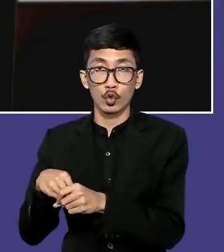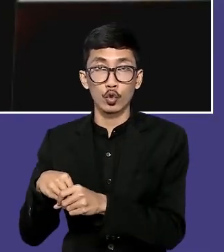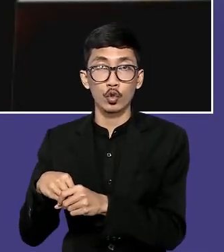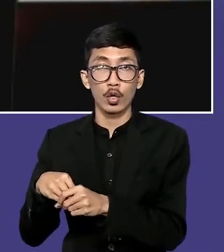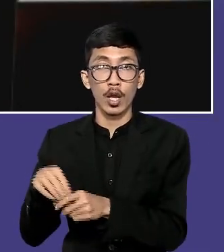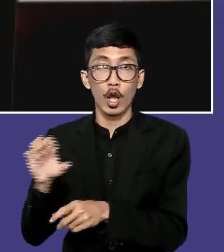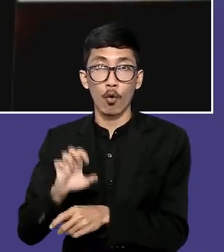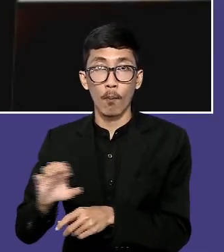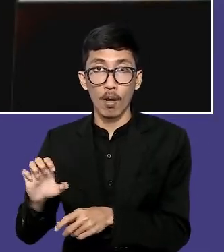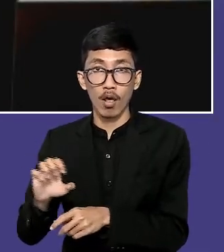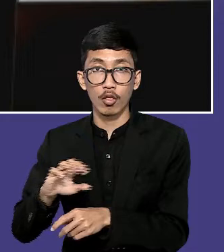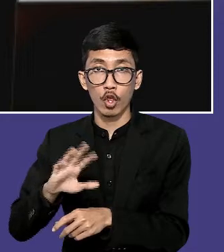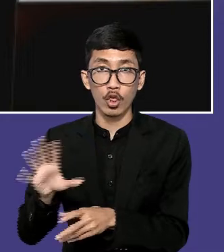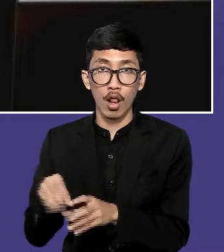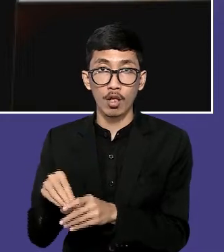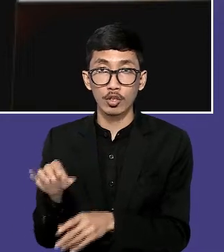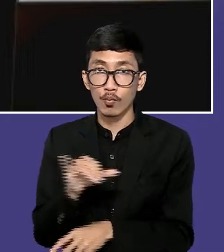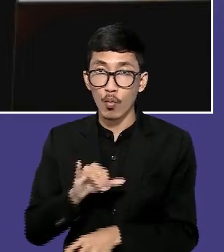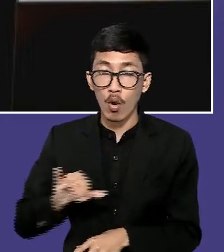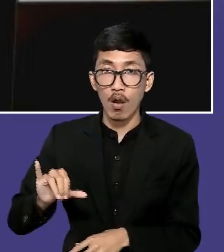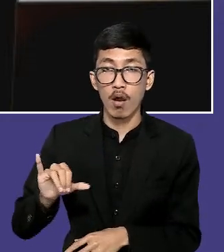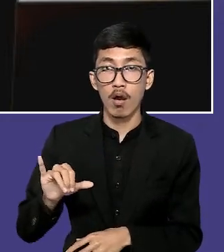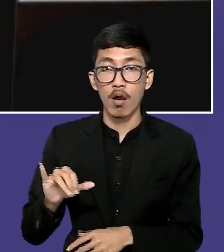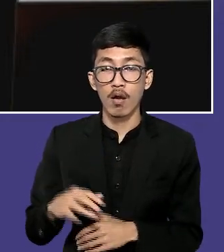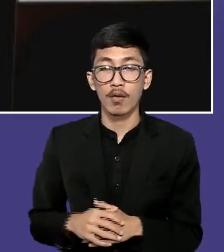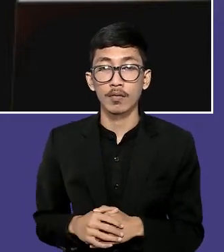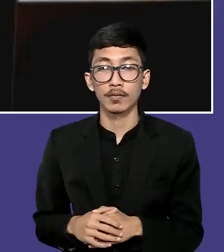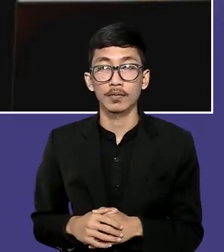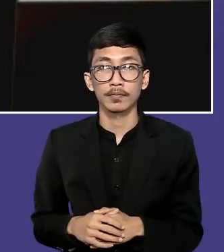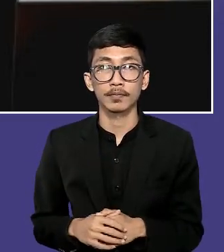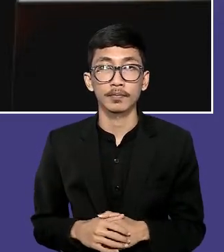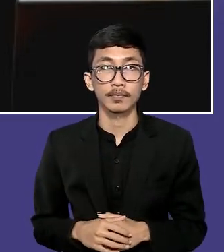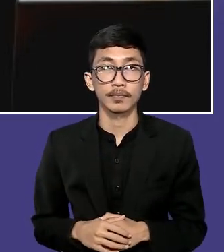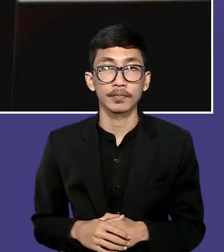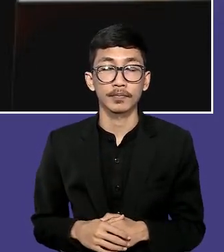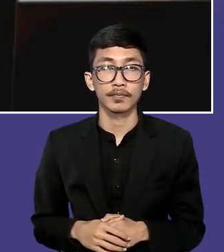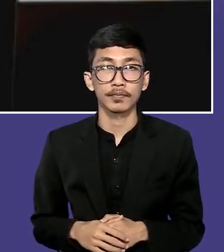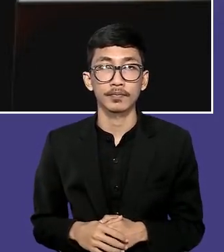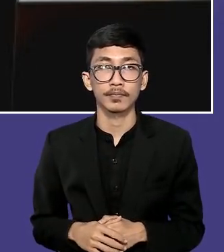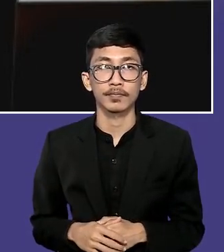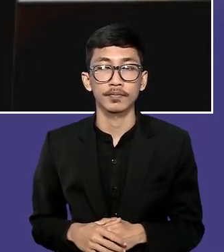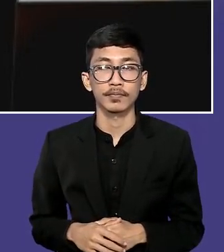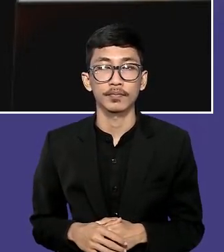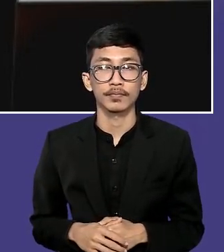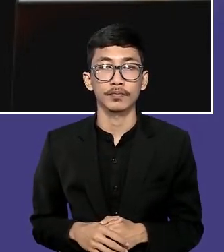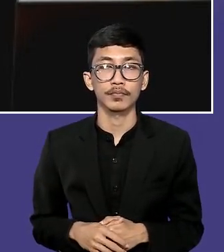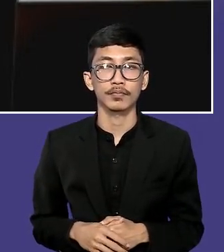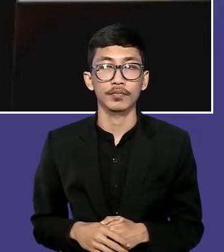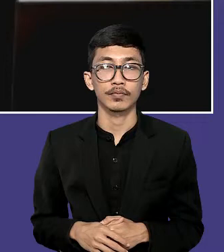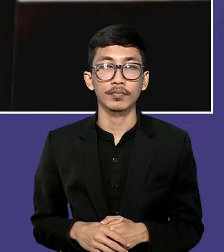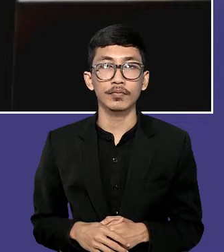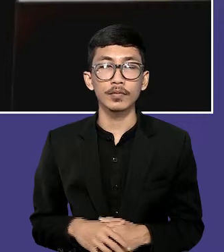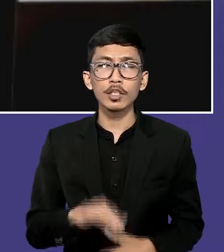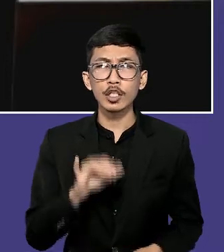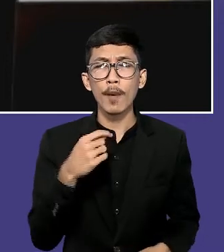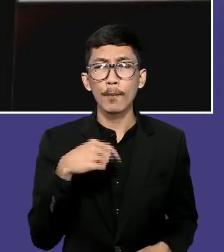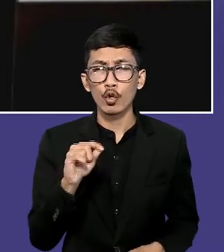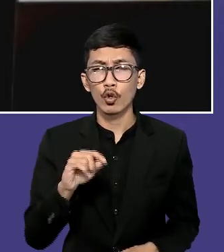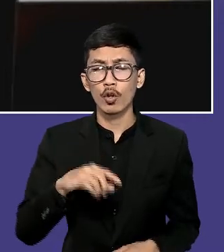dari Afrika Selatan pada Sabtu 27 Nov lalu Oh iya betul sekali